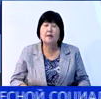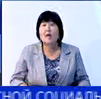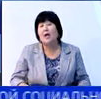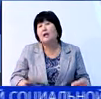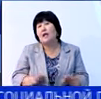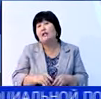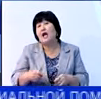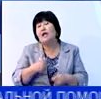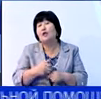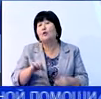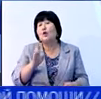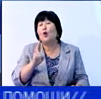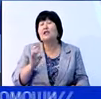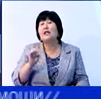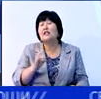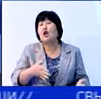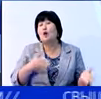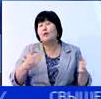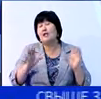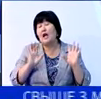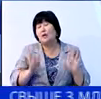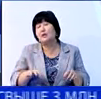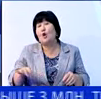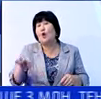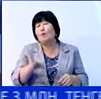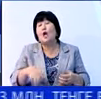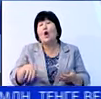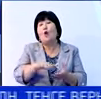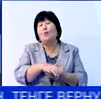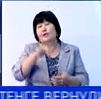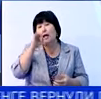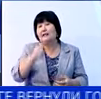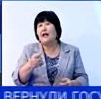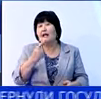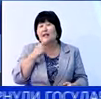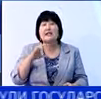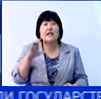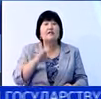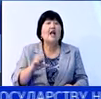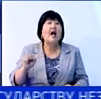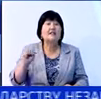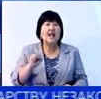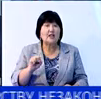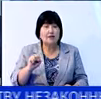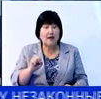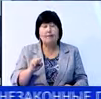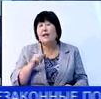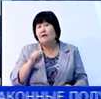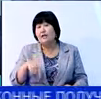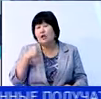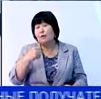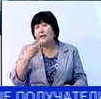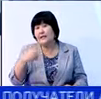Также аким области Куанышбек Искаков принял председателя областного общества «Казах тілі» Садуакаса Ансатова. В этом